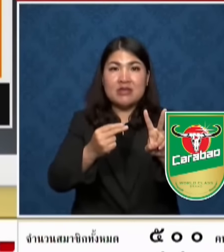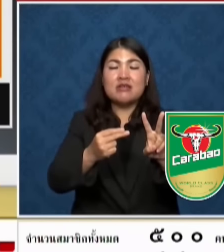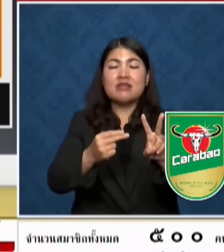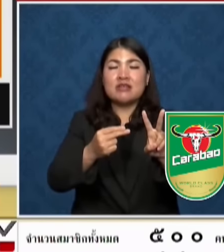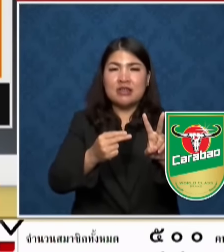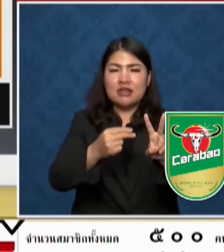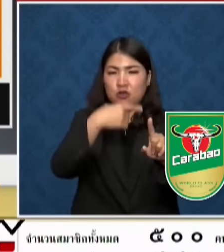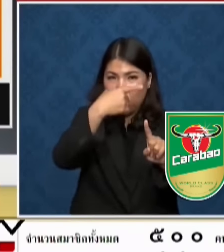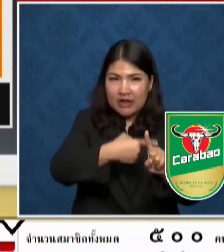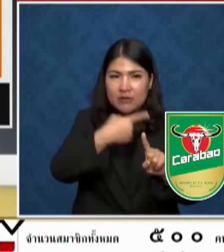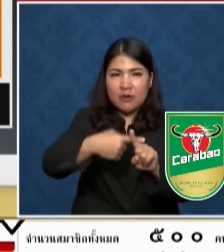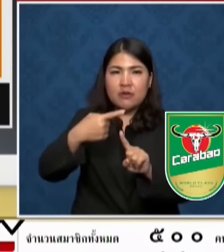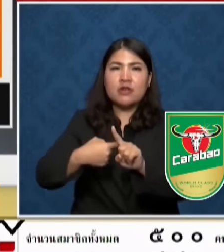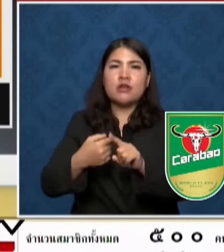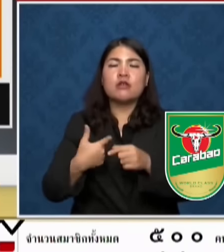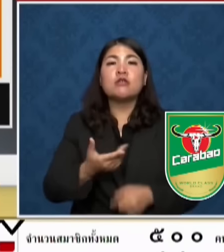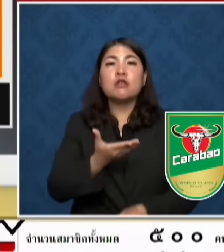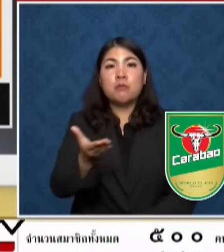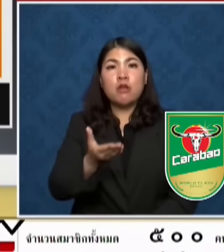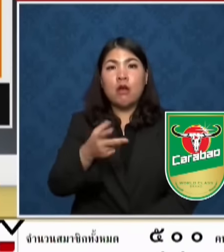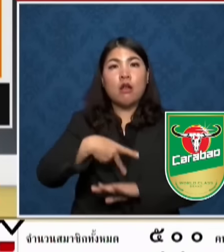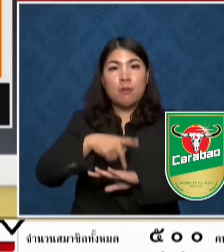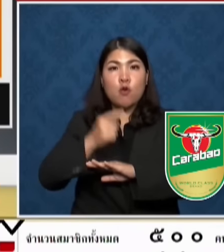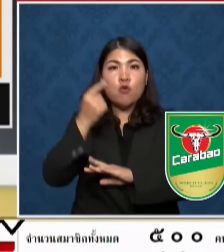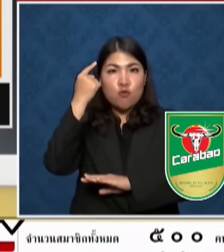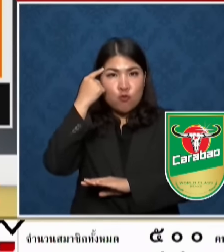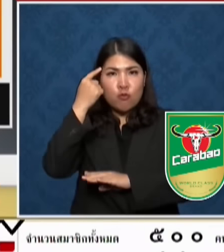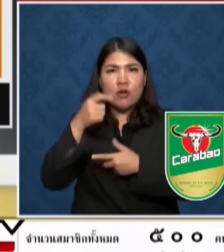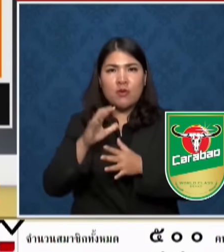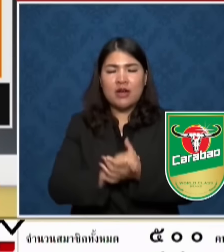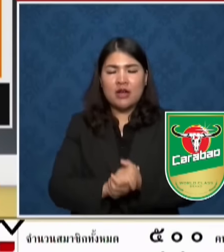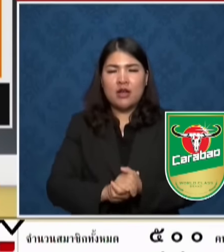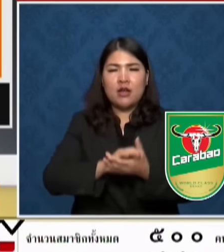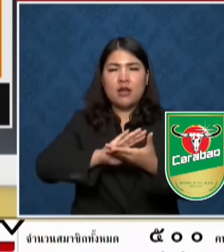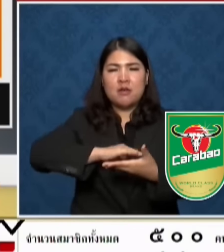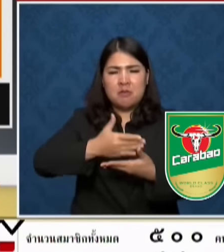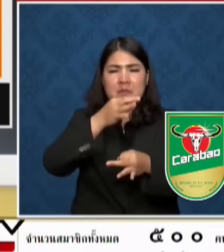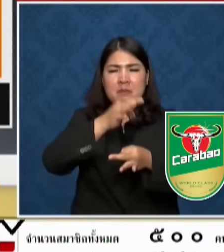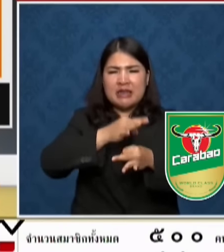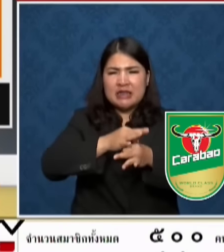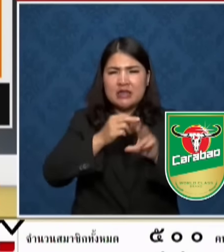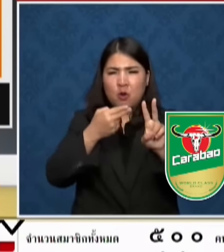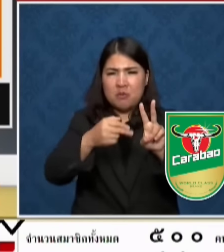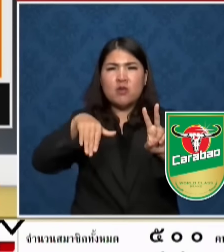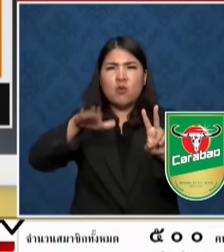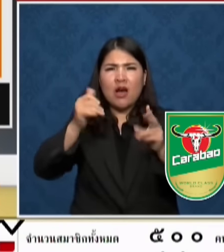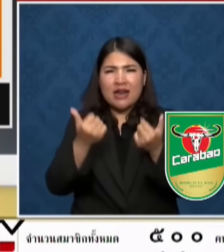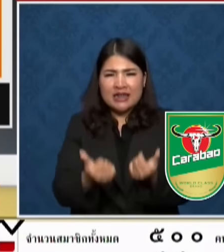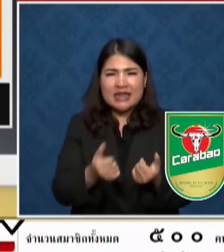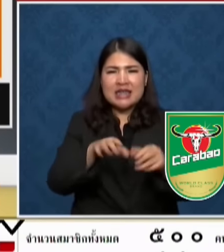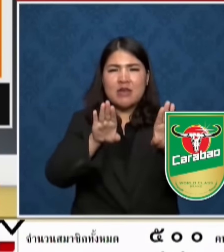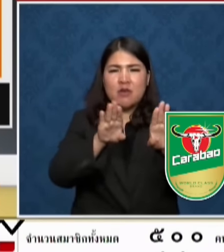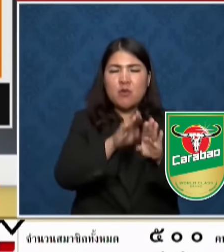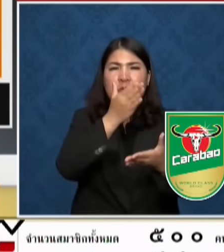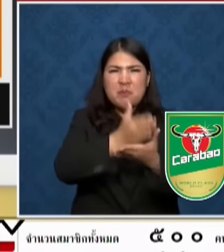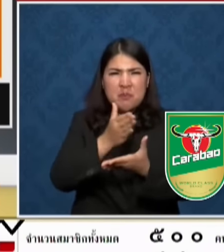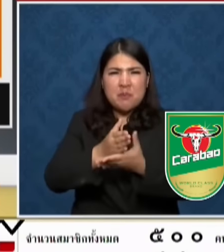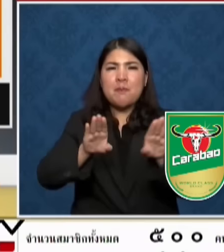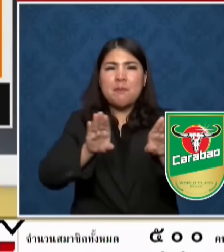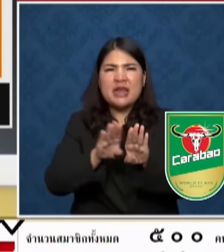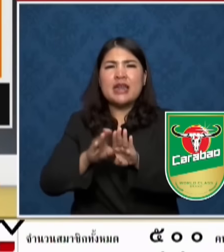ชีต่อเดือนท่านประธานทราบไหมคะว่า 250,000 บัญชีต่อเดือนนี้ถูกอายัดไปได้จำนวนเท่าไห